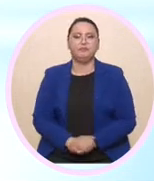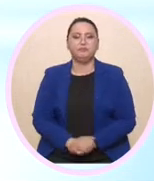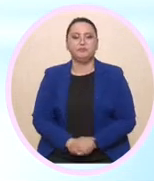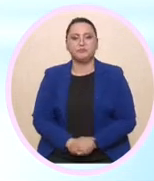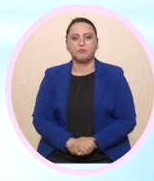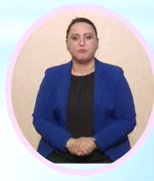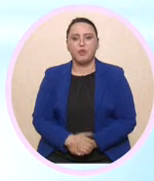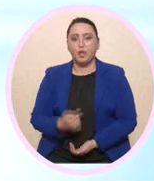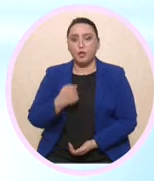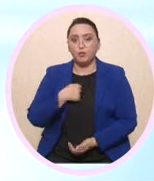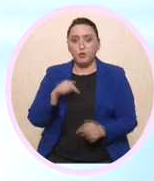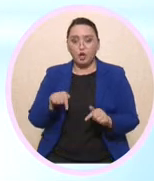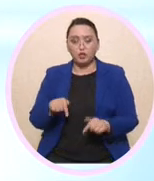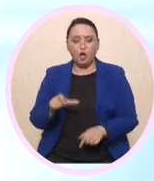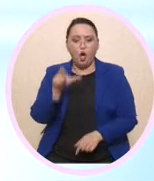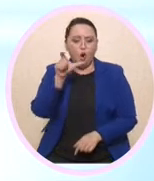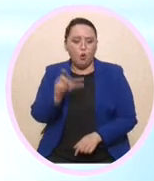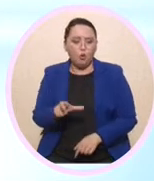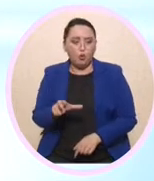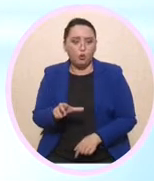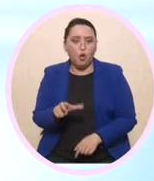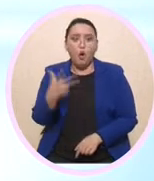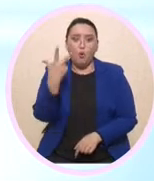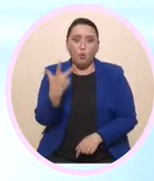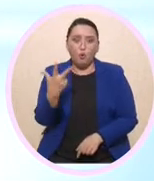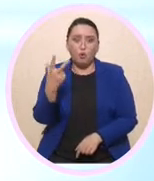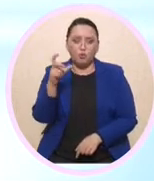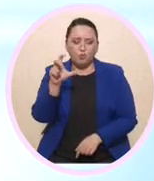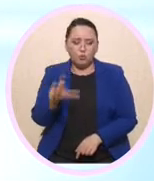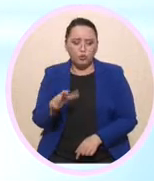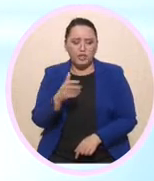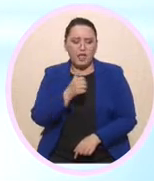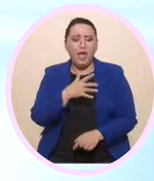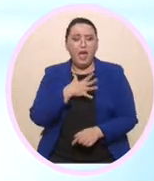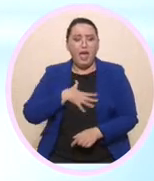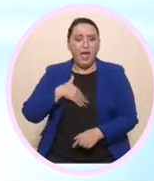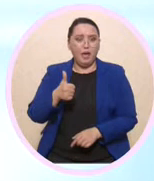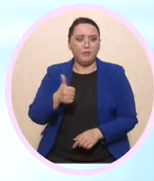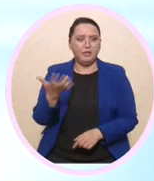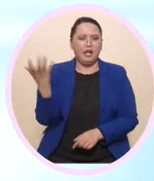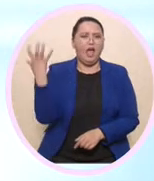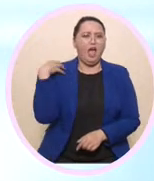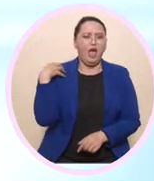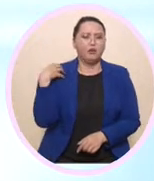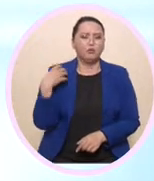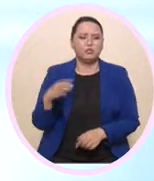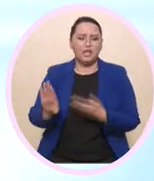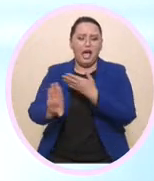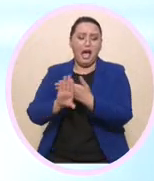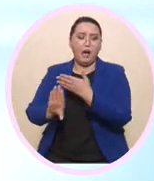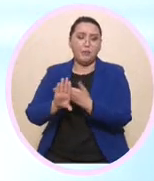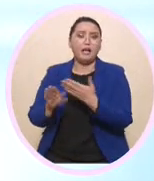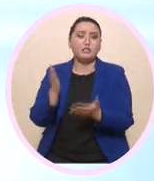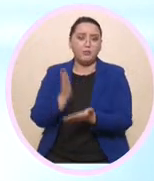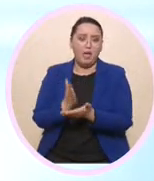Би одоо гурван хүний амийг дааж явна шүү. Хүн гэдэг чинь ингэхэл гэж чухам ингэхэл гэж амд явдаг